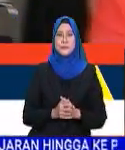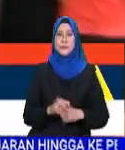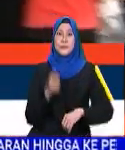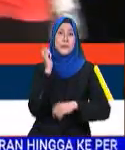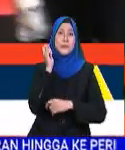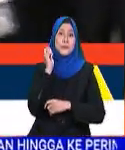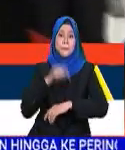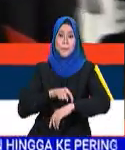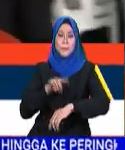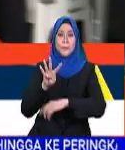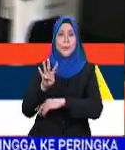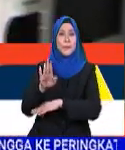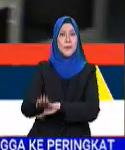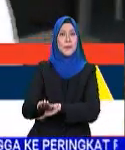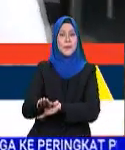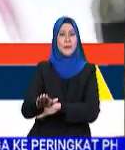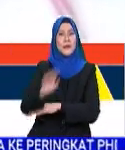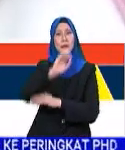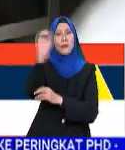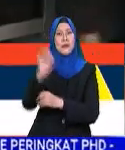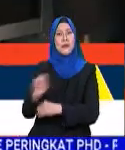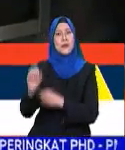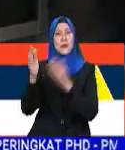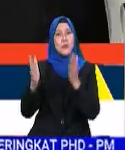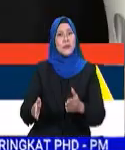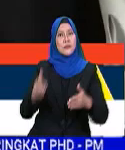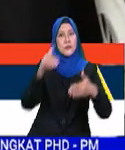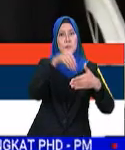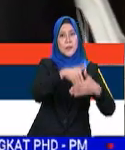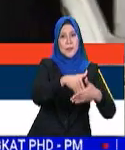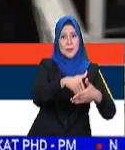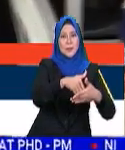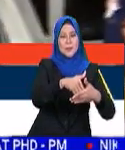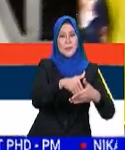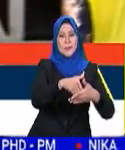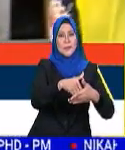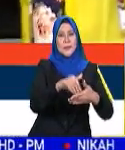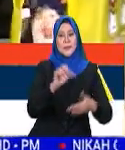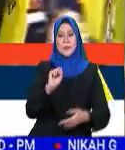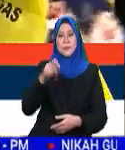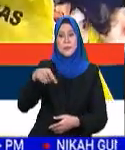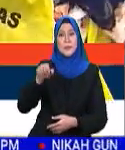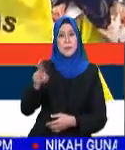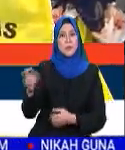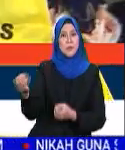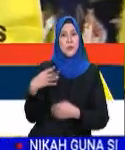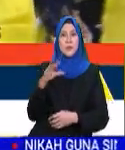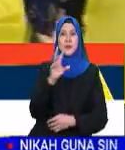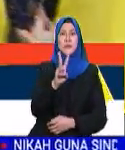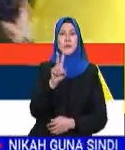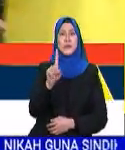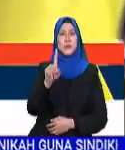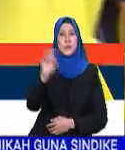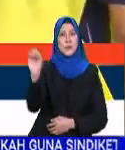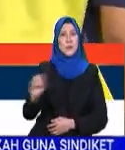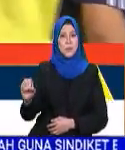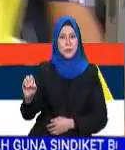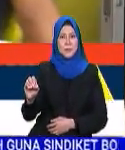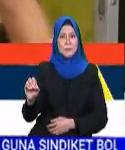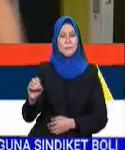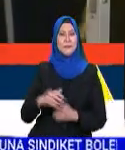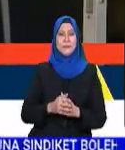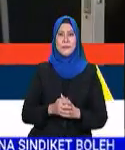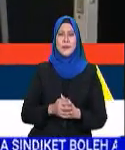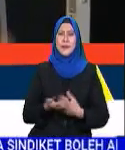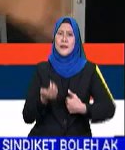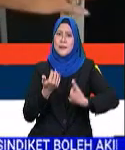petang tadi juga, peratus pengundian yang dikongsikan oleh SPR adalah sebanyak 61%. Masih